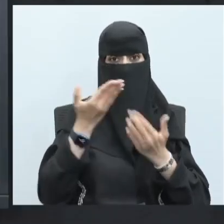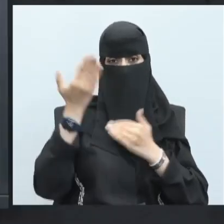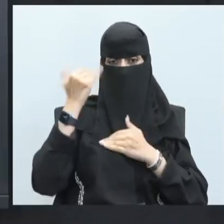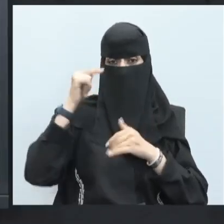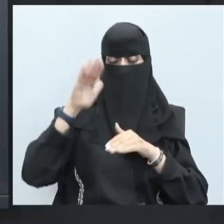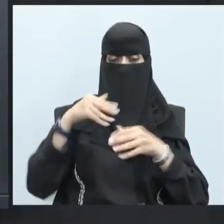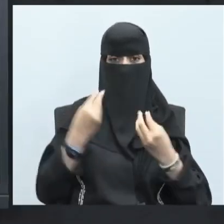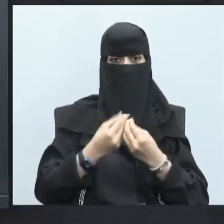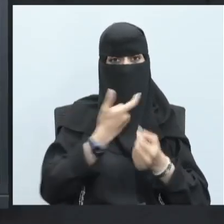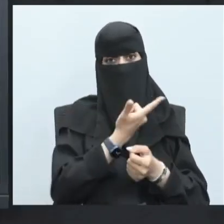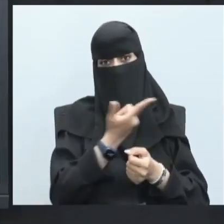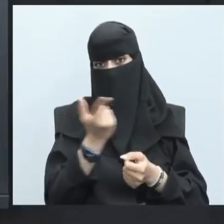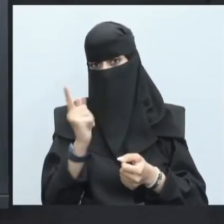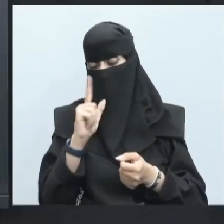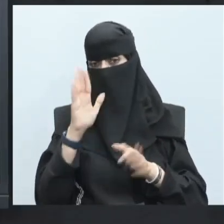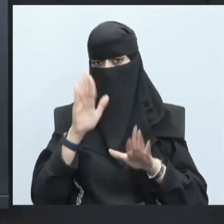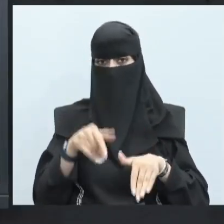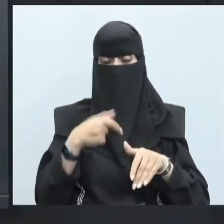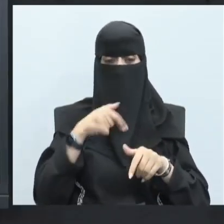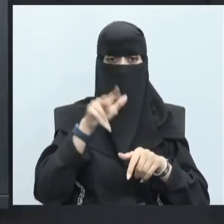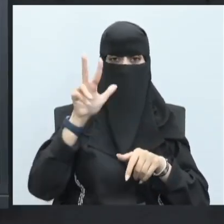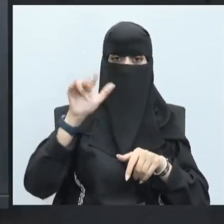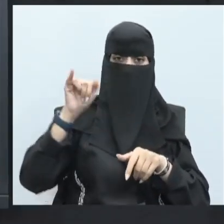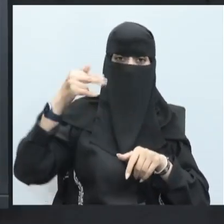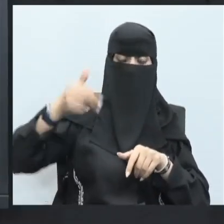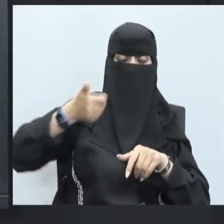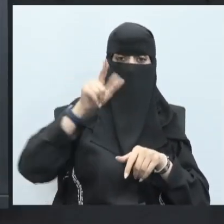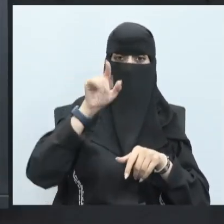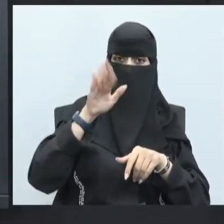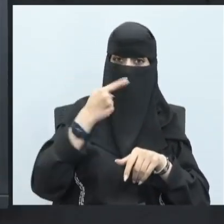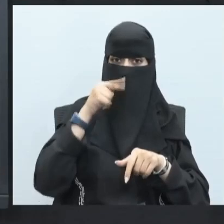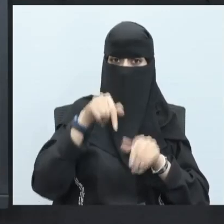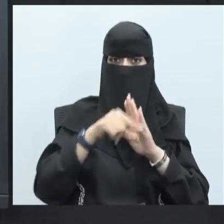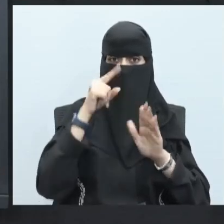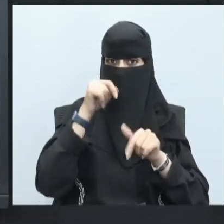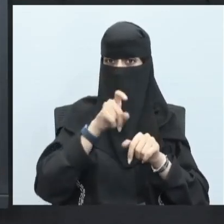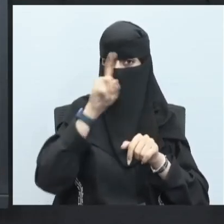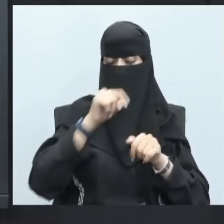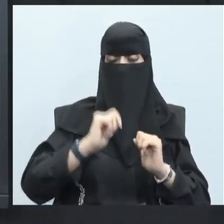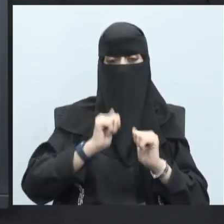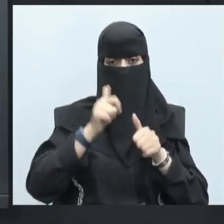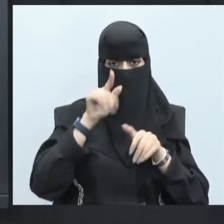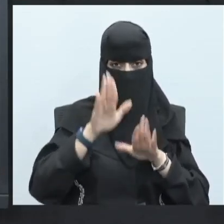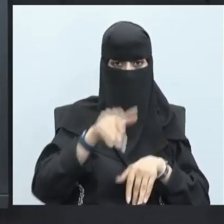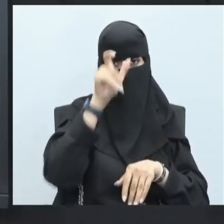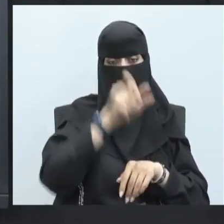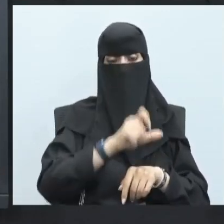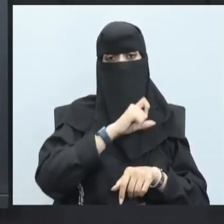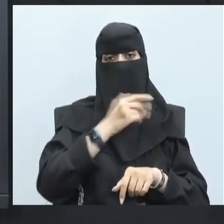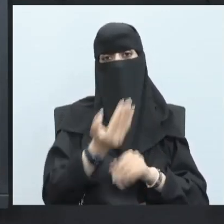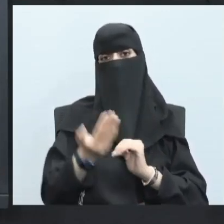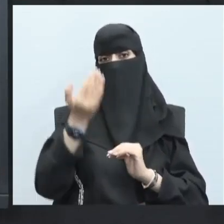قليل جميع جميع المغالطات المذكوره في السؤال بامكانك عزيزي الطالب